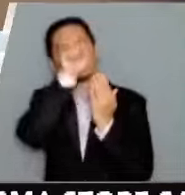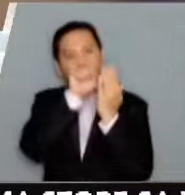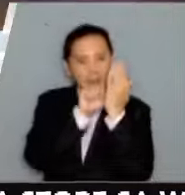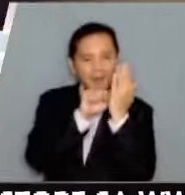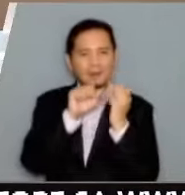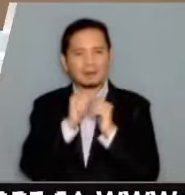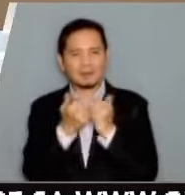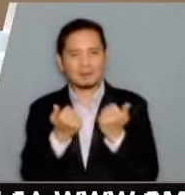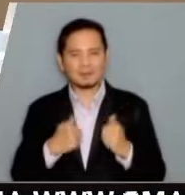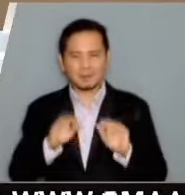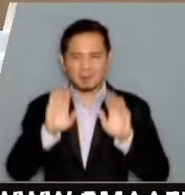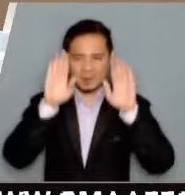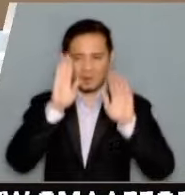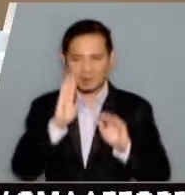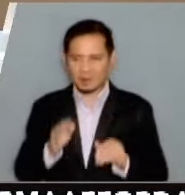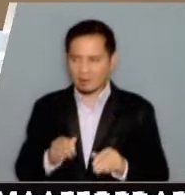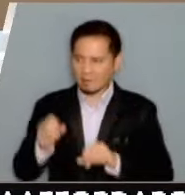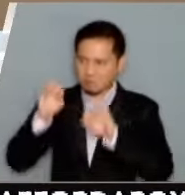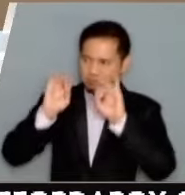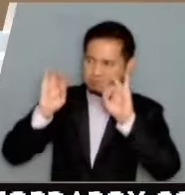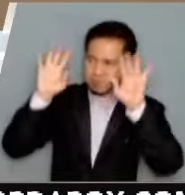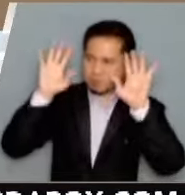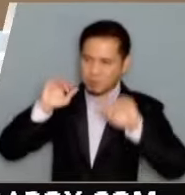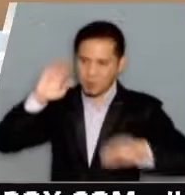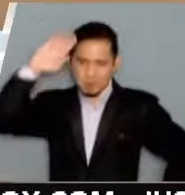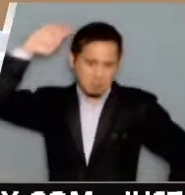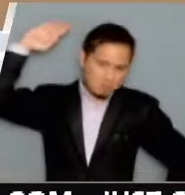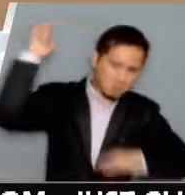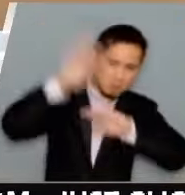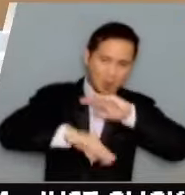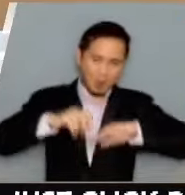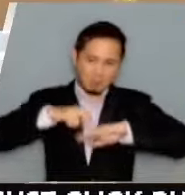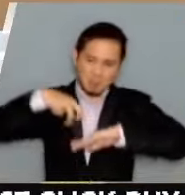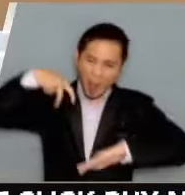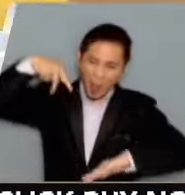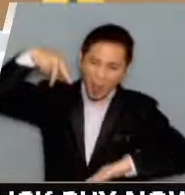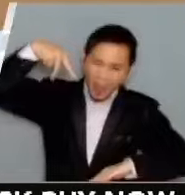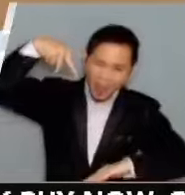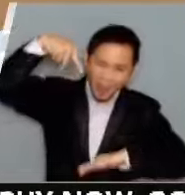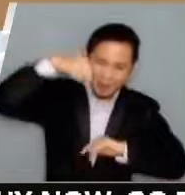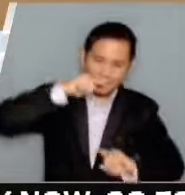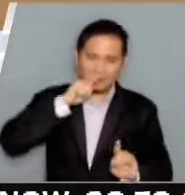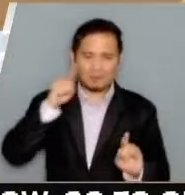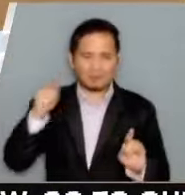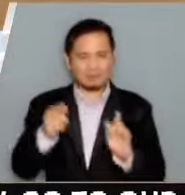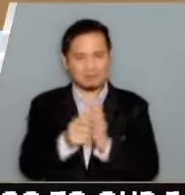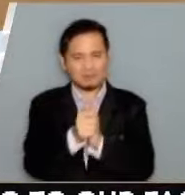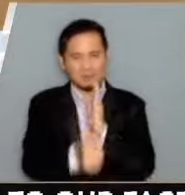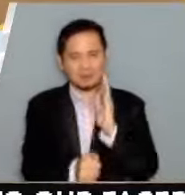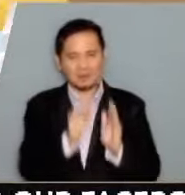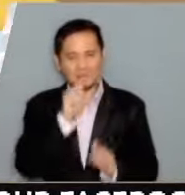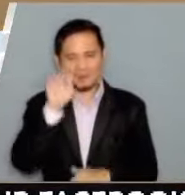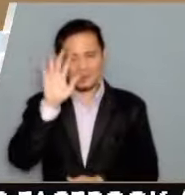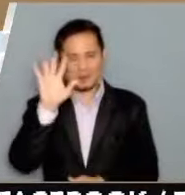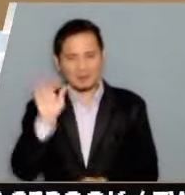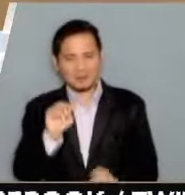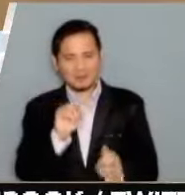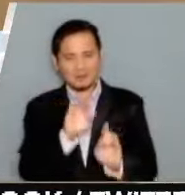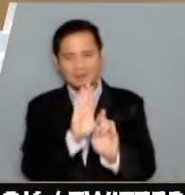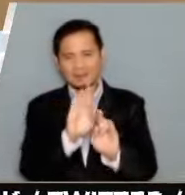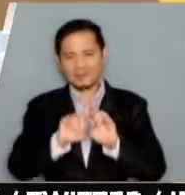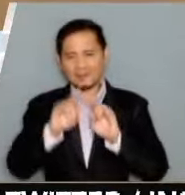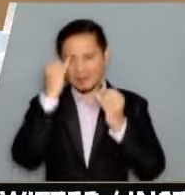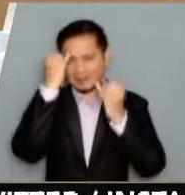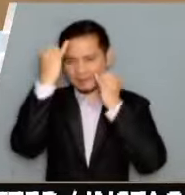kung magsa-spike ba. Pero tataas na yung kamay nila. Pero ang galing nila, di ba? Kakaiba ang mga diskarte. Oh, pero ang galing talaga